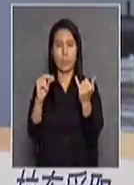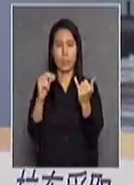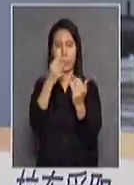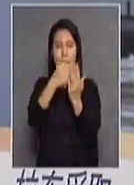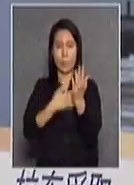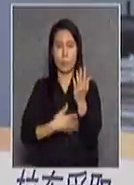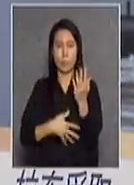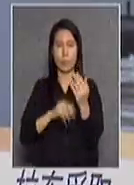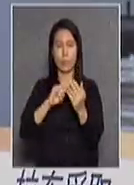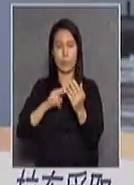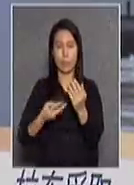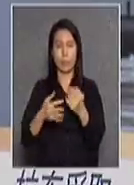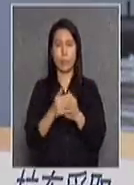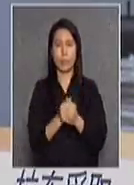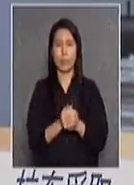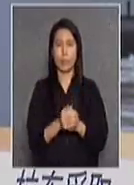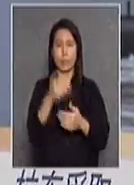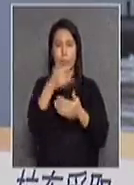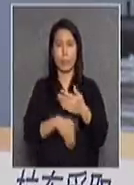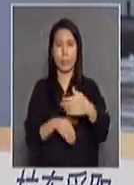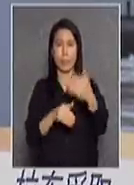627項修正案，削減